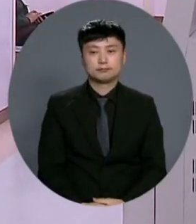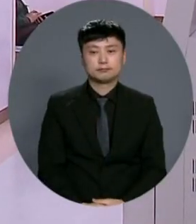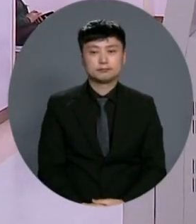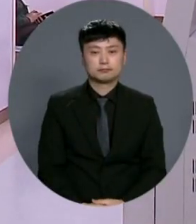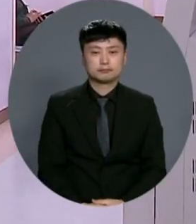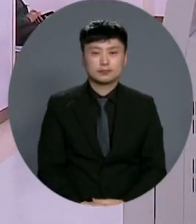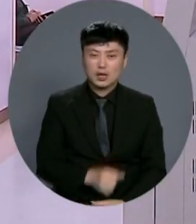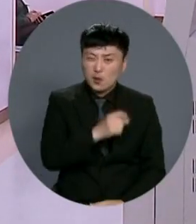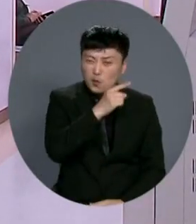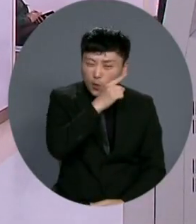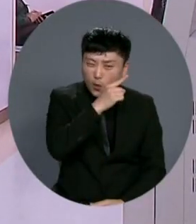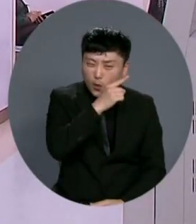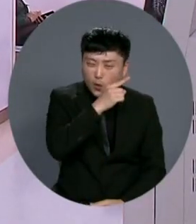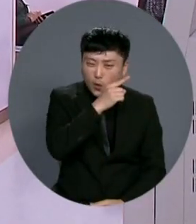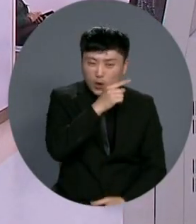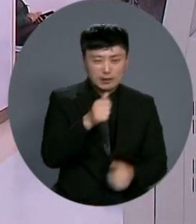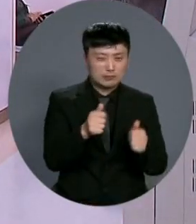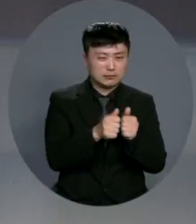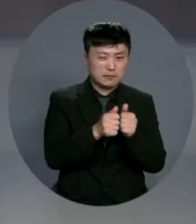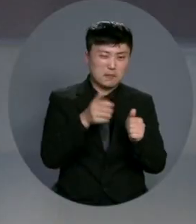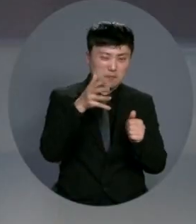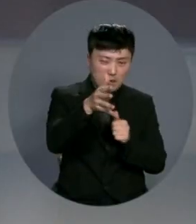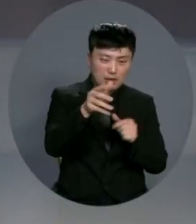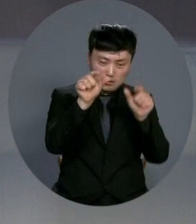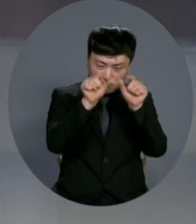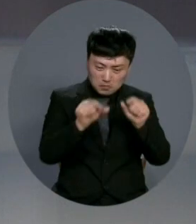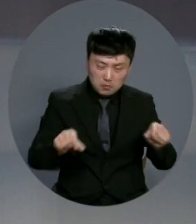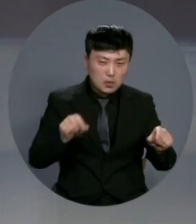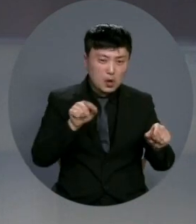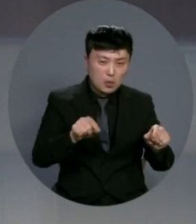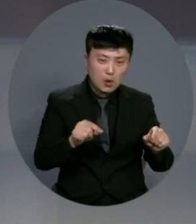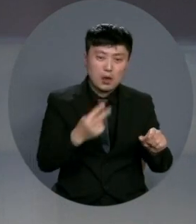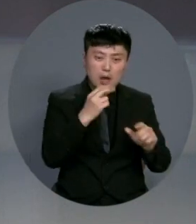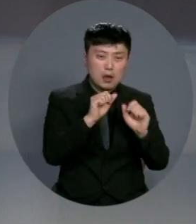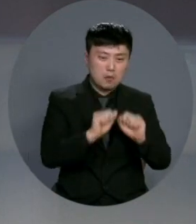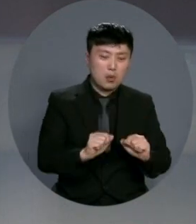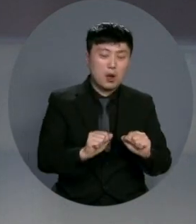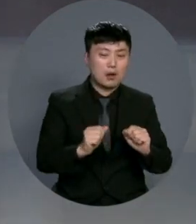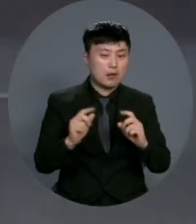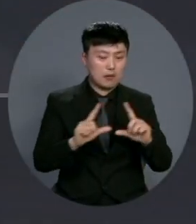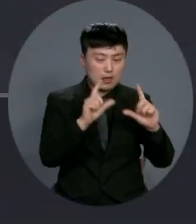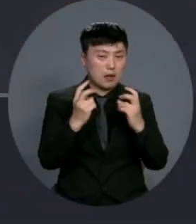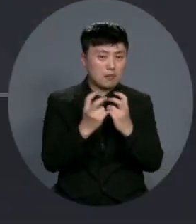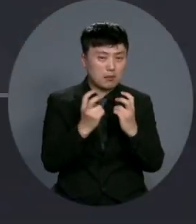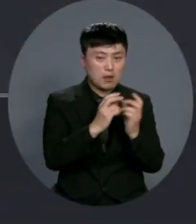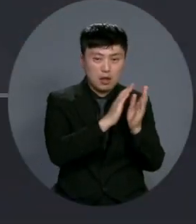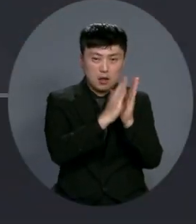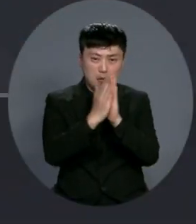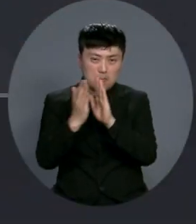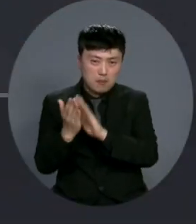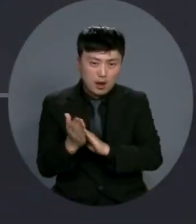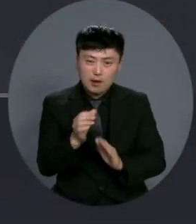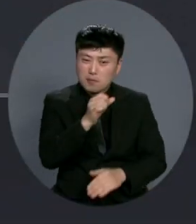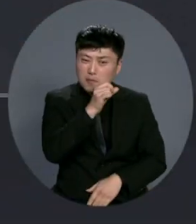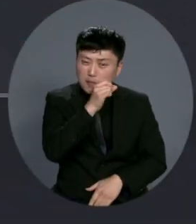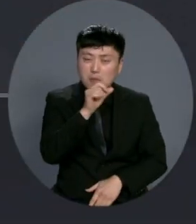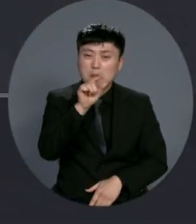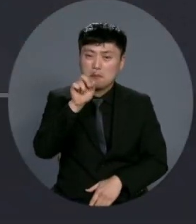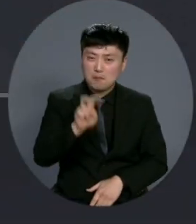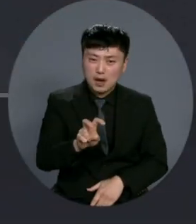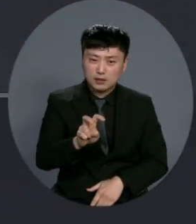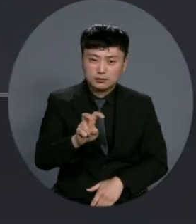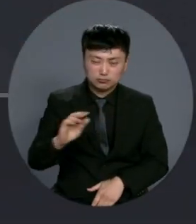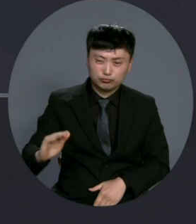립스는 남성에게만 있는 신체 기관입니다 수명이 늘고 생활양식이 바뀌면서 최근 전립 선남 환자가